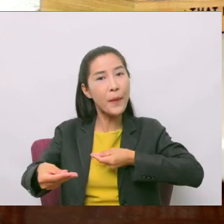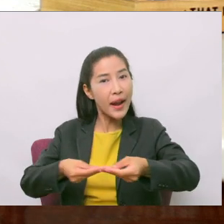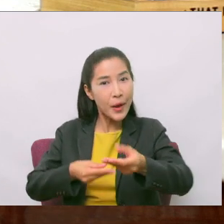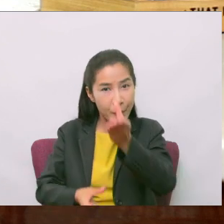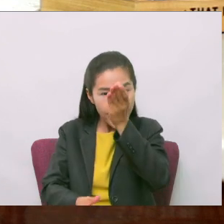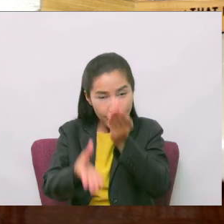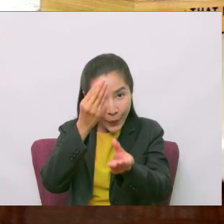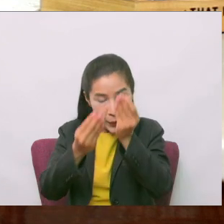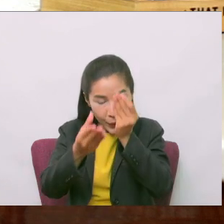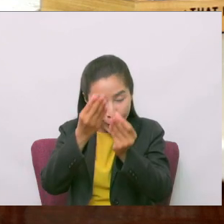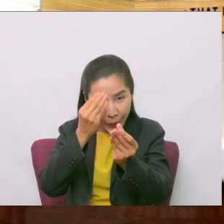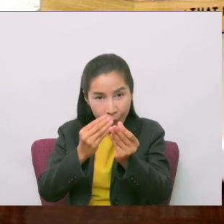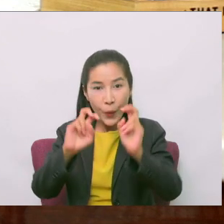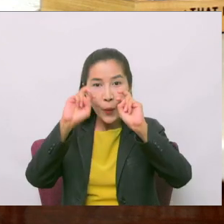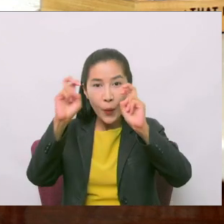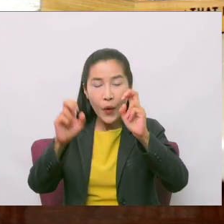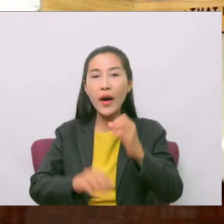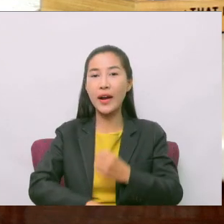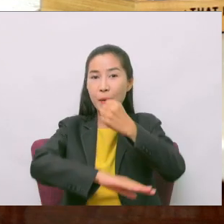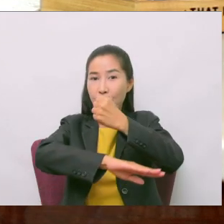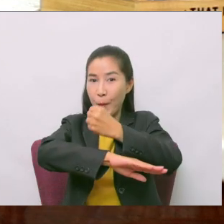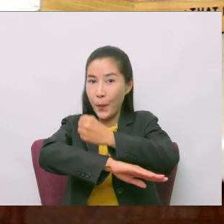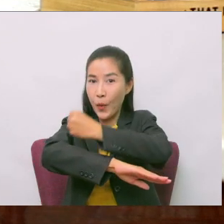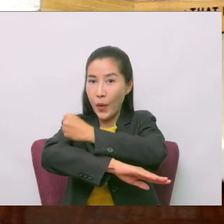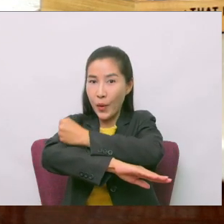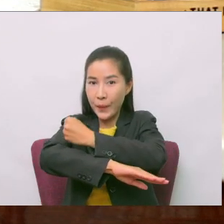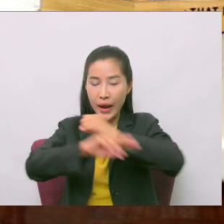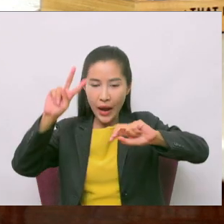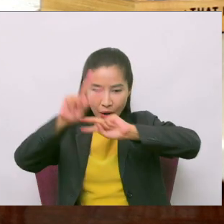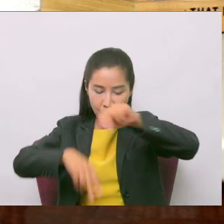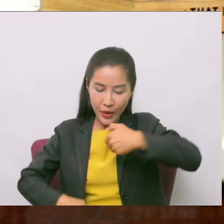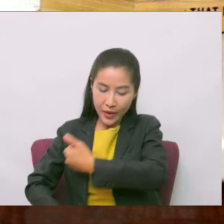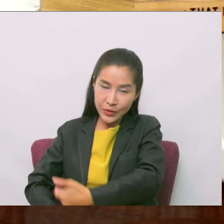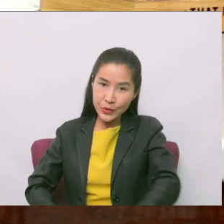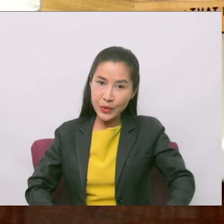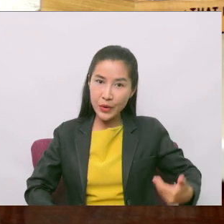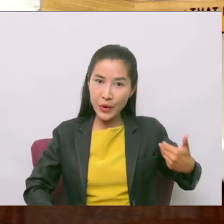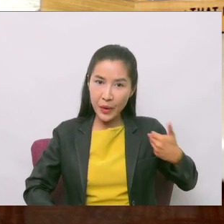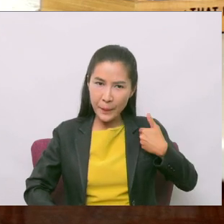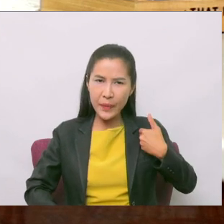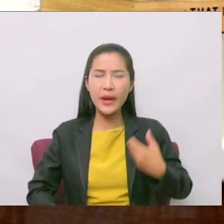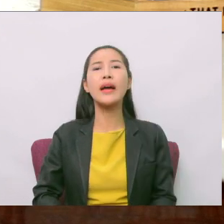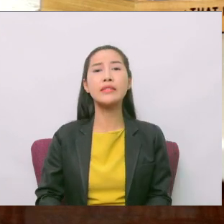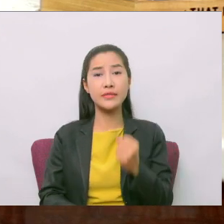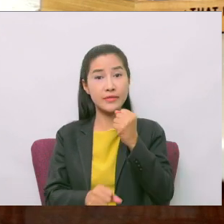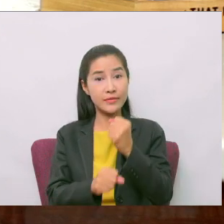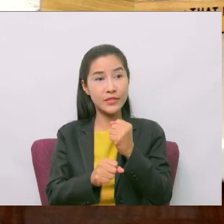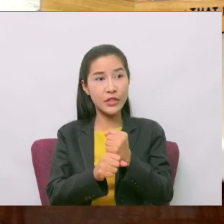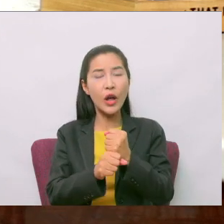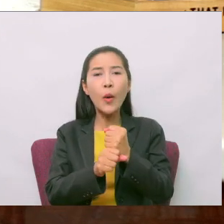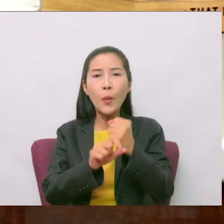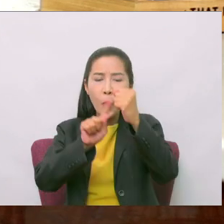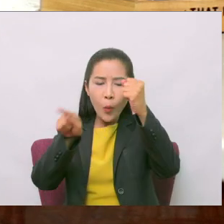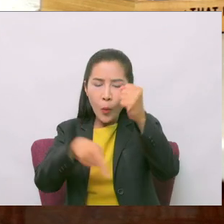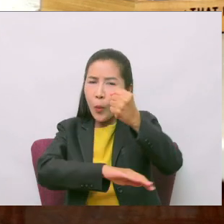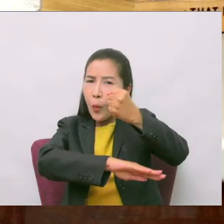ของการทำลูกประคบกับการดูแลสุขภาพนะคะซึ่งการทำลูกประคบนะคะก็ถือว่าเป็นอีกช่องท